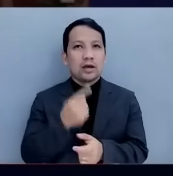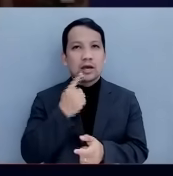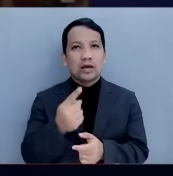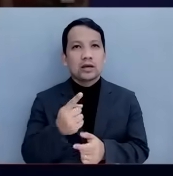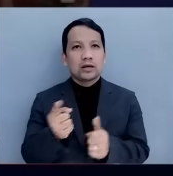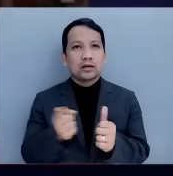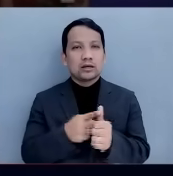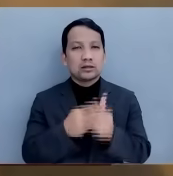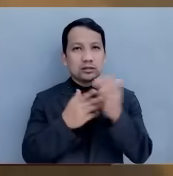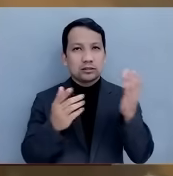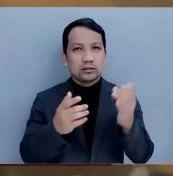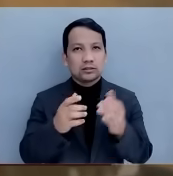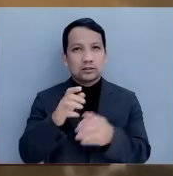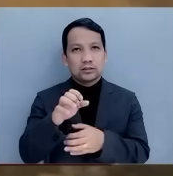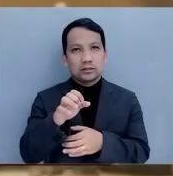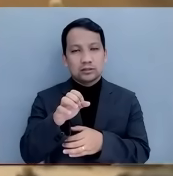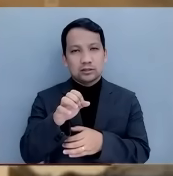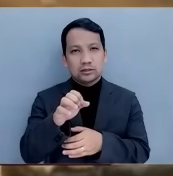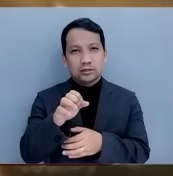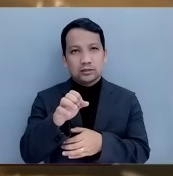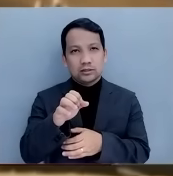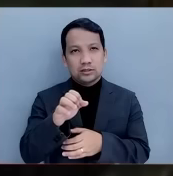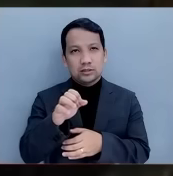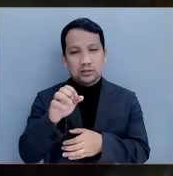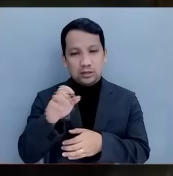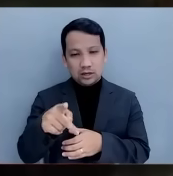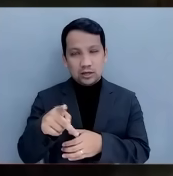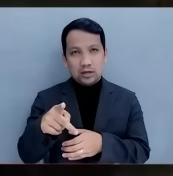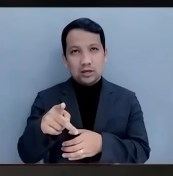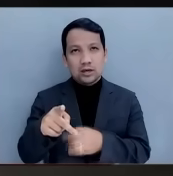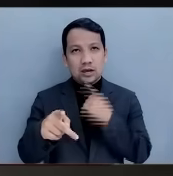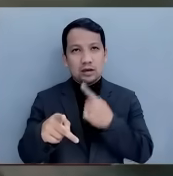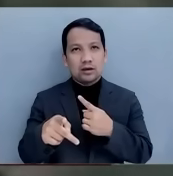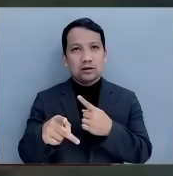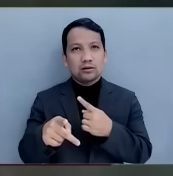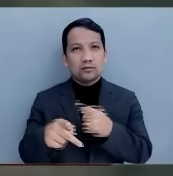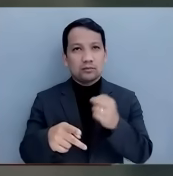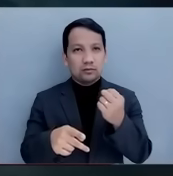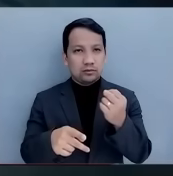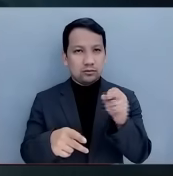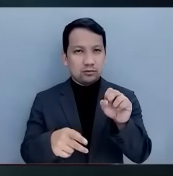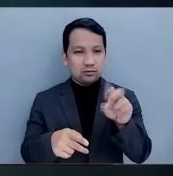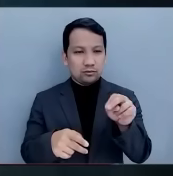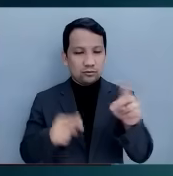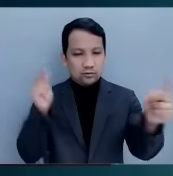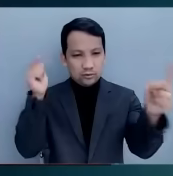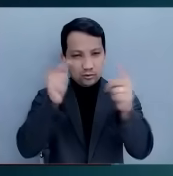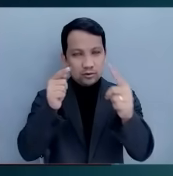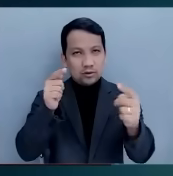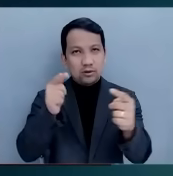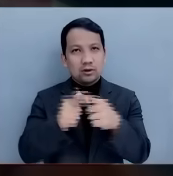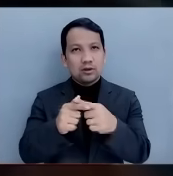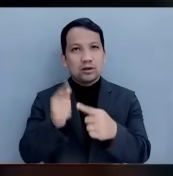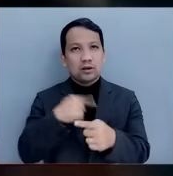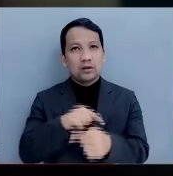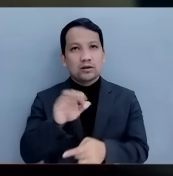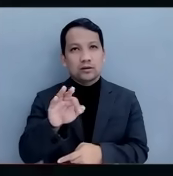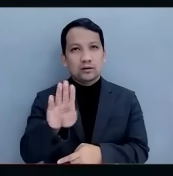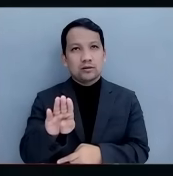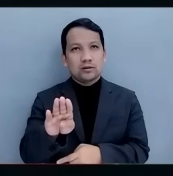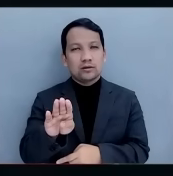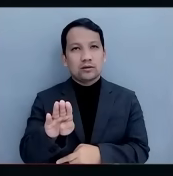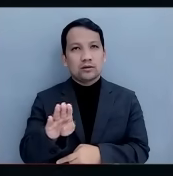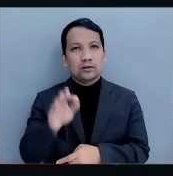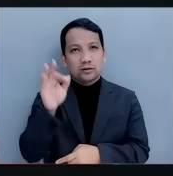ng executive producers ng One Piece live action na 12 seasons ang target nila. Sa Facebook video ng